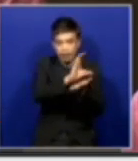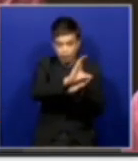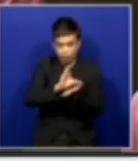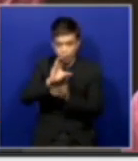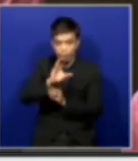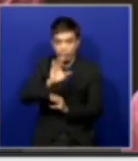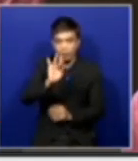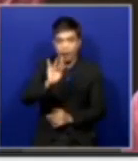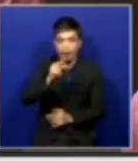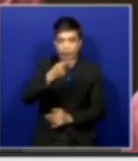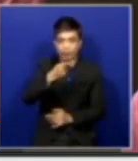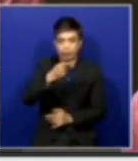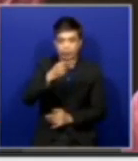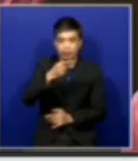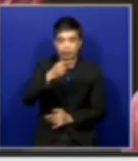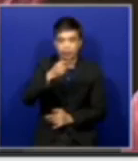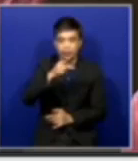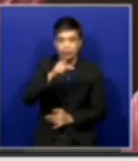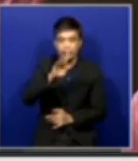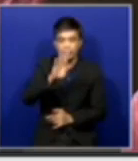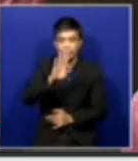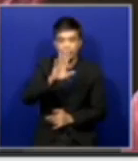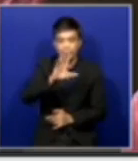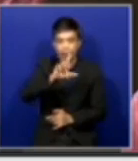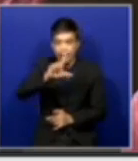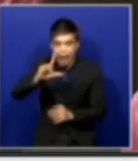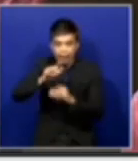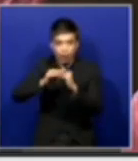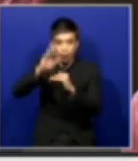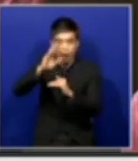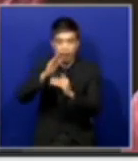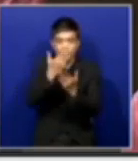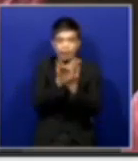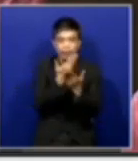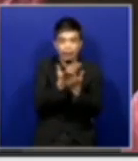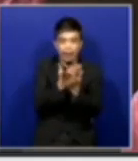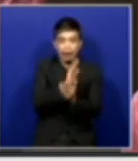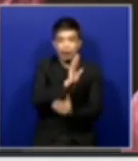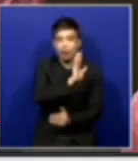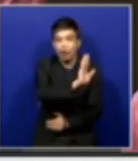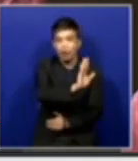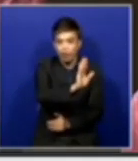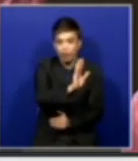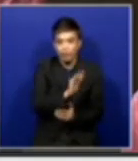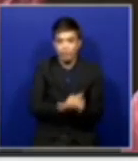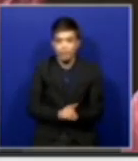88,452 ล้านเนี่ยนะครับเป็นงบประมาณรายจ่ายของหน่วยรับหรืองบฟังก์ชันเนี่ย